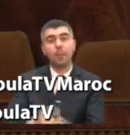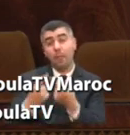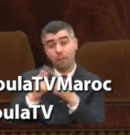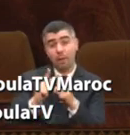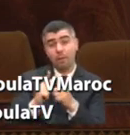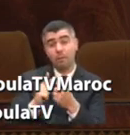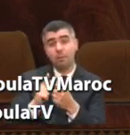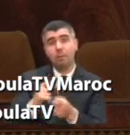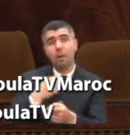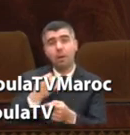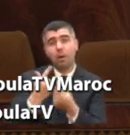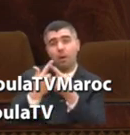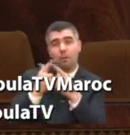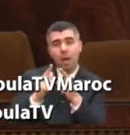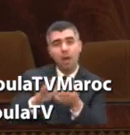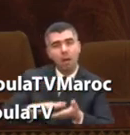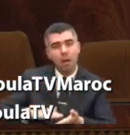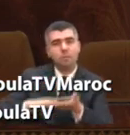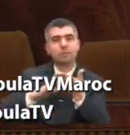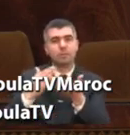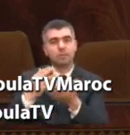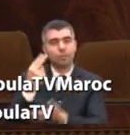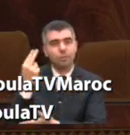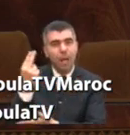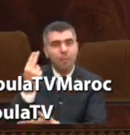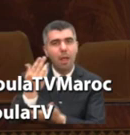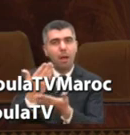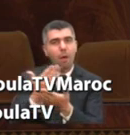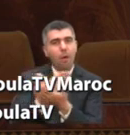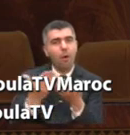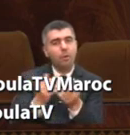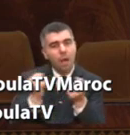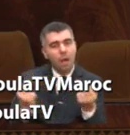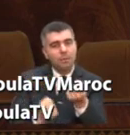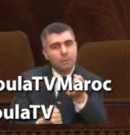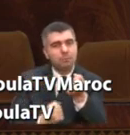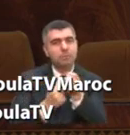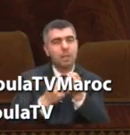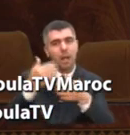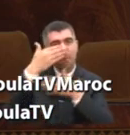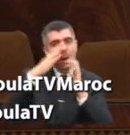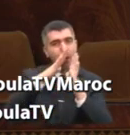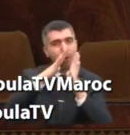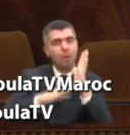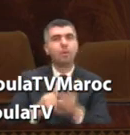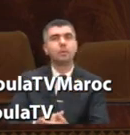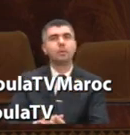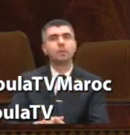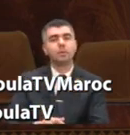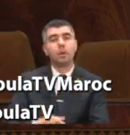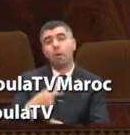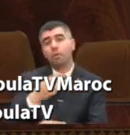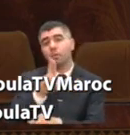مدخلا لارتقاء التعليم العالي وجودة التعليم العالي ببلادنا. وغنكونوا أمام واحد السؤال، هل